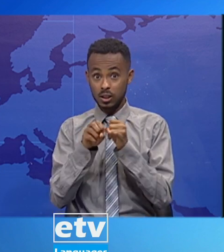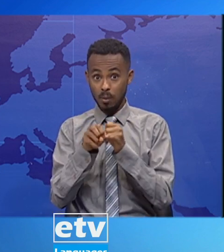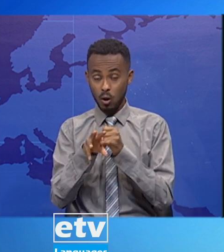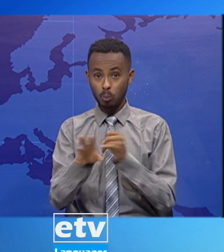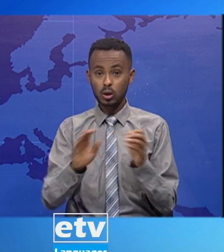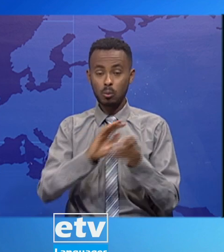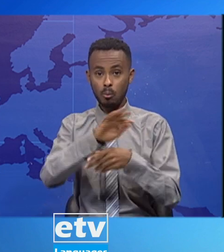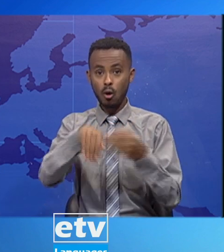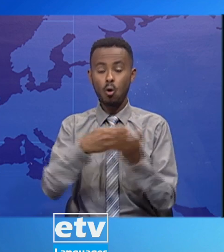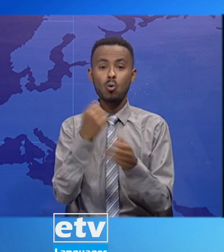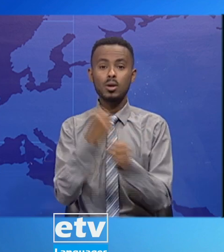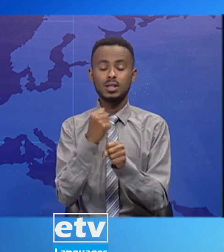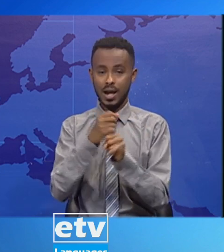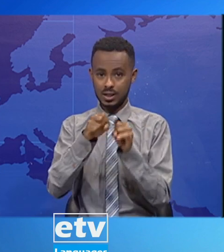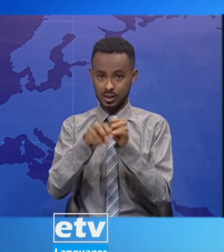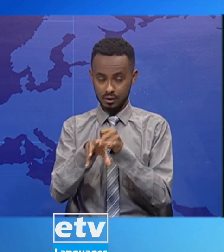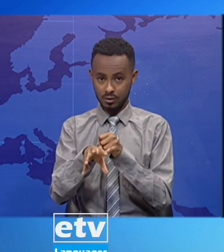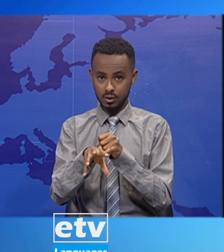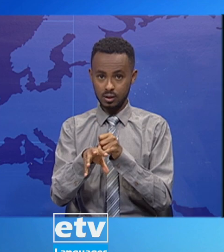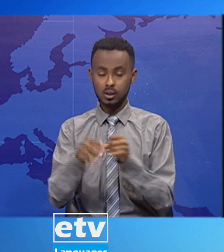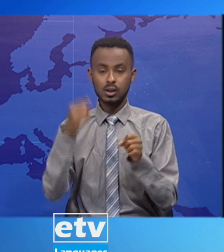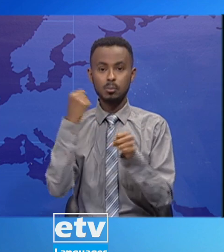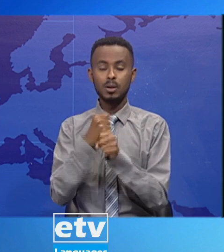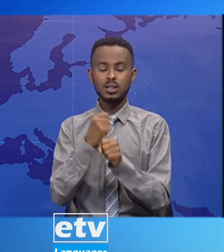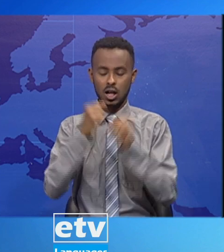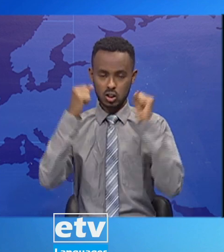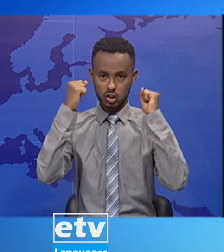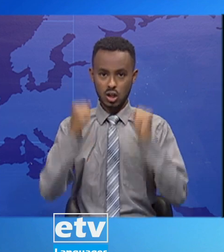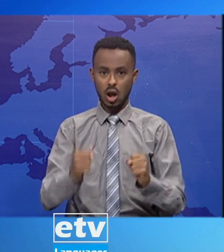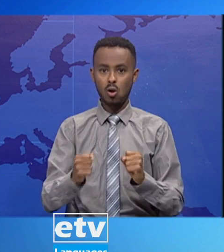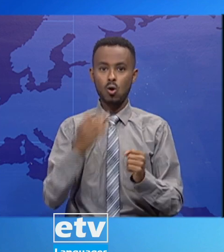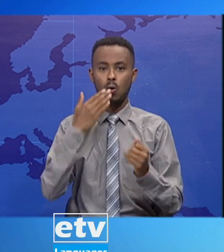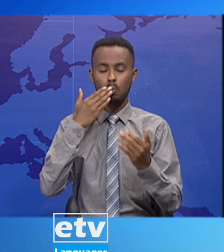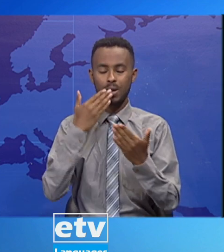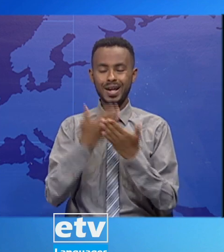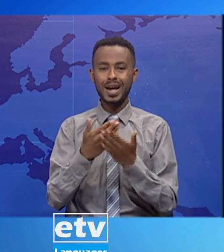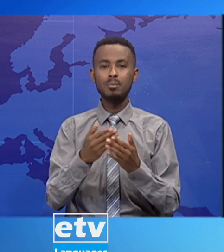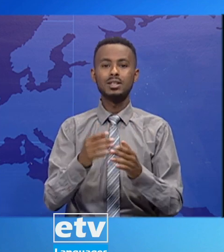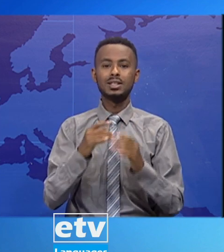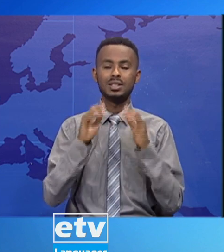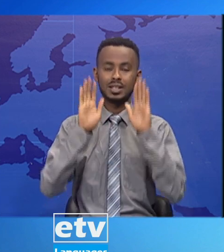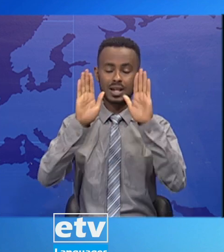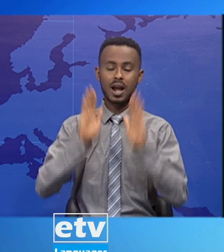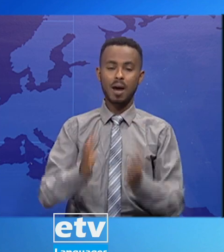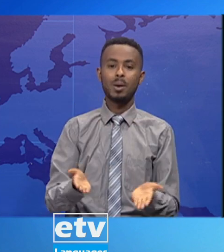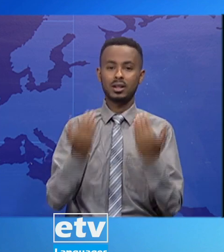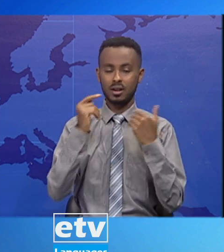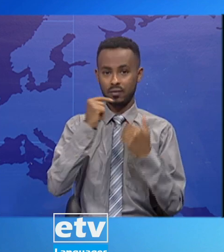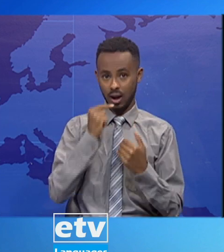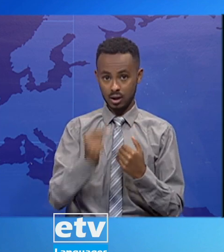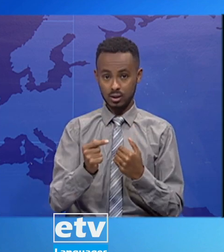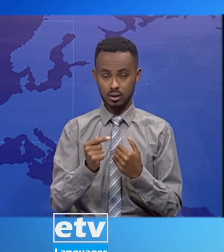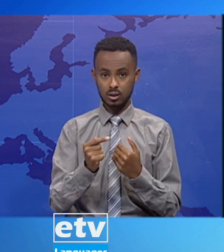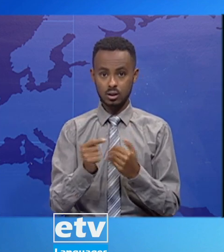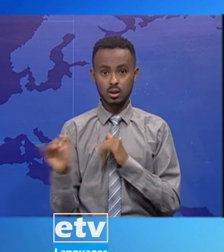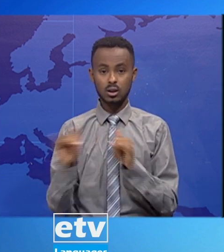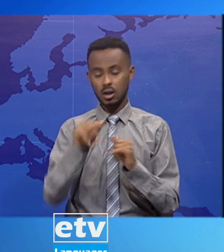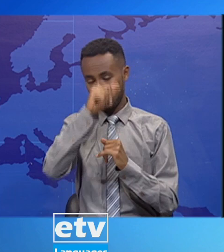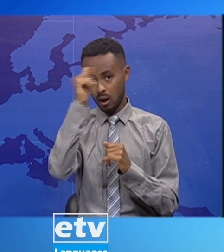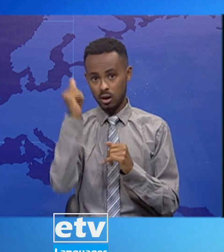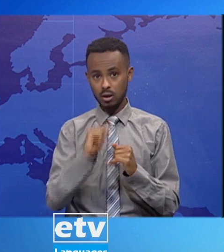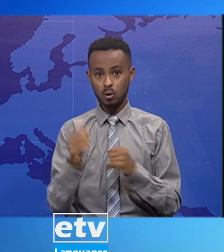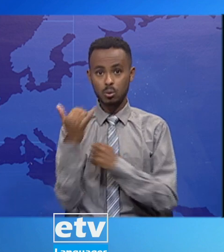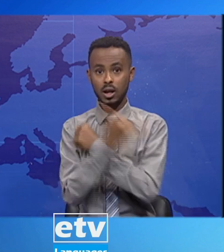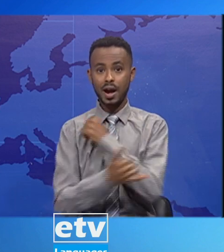በተሰማሩበት በሁሉም ስራ ዘርፍ መስራት ይችላሉ መልካም ዝና ማትረፍ ይላል።